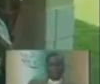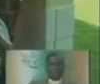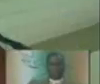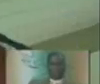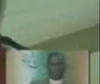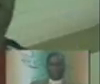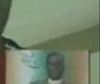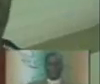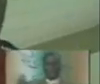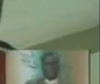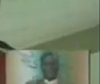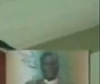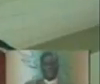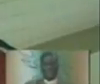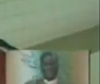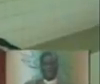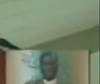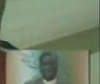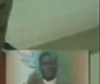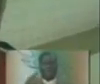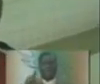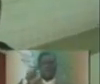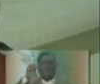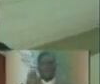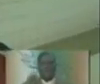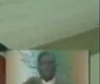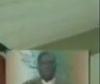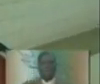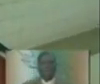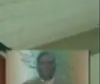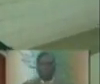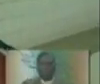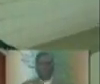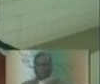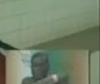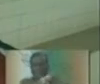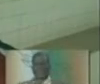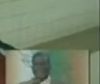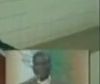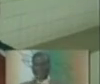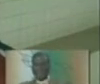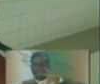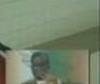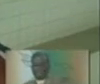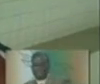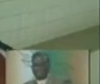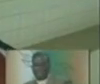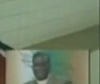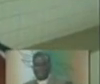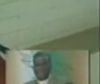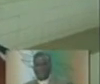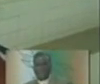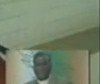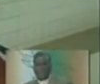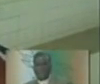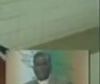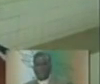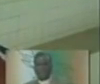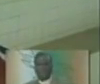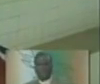couteau, il voulait me gorger. Puis j'ai pris sa main droite. On luttait. Puis il y a un qui a tué et l'autre a dit